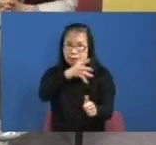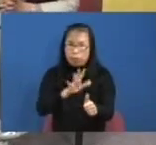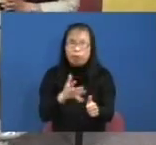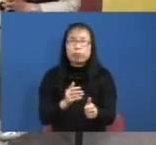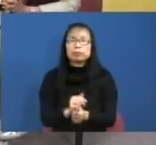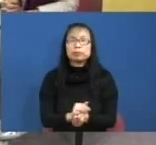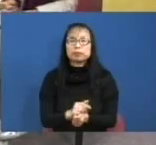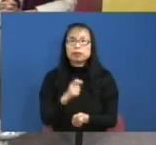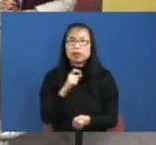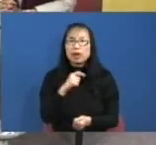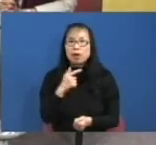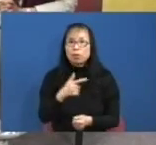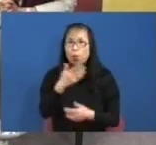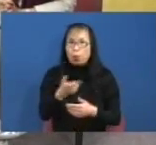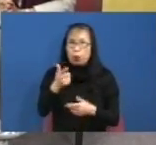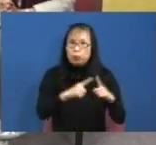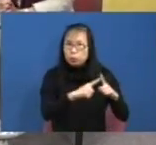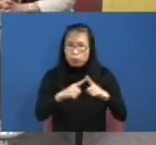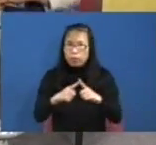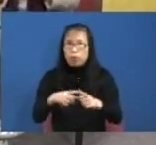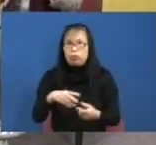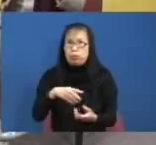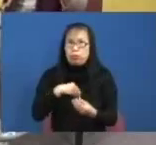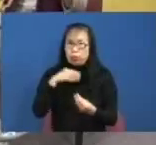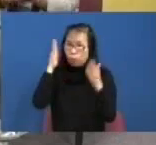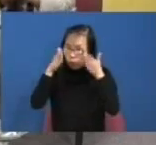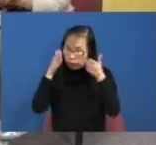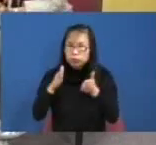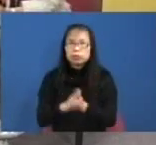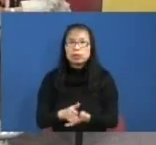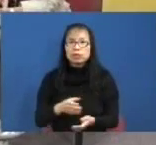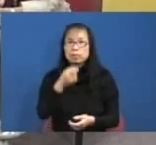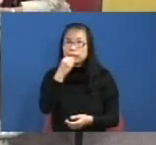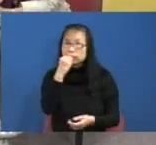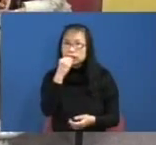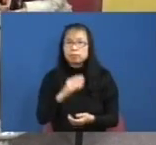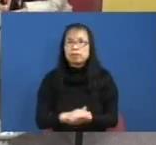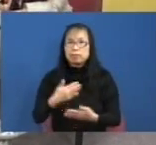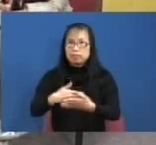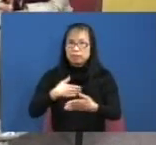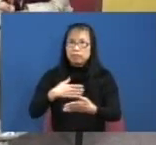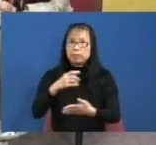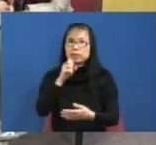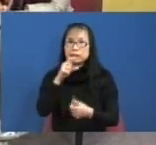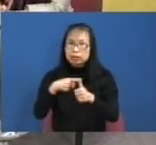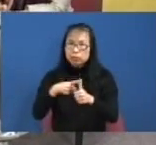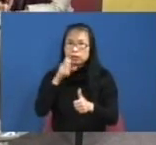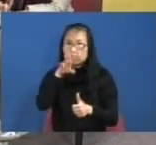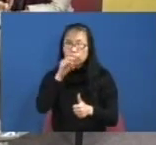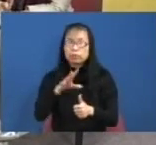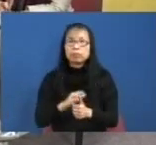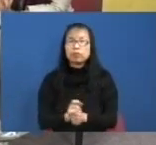很多居民都很關注、就除了糧食之前呢先講講怎樣